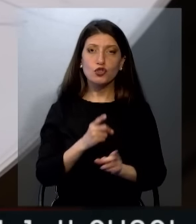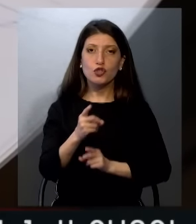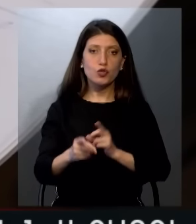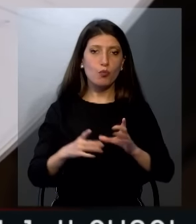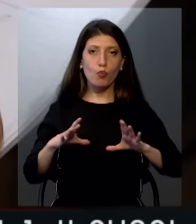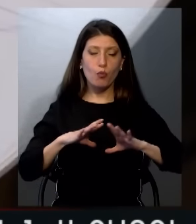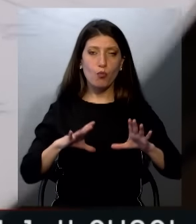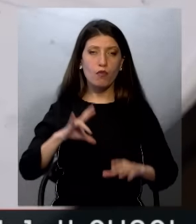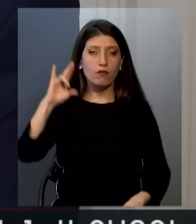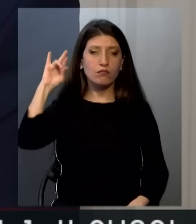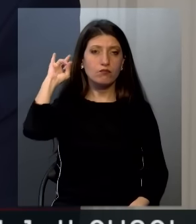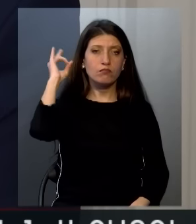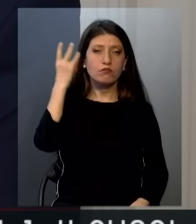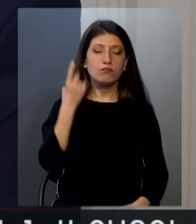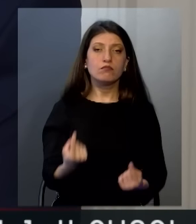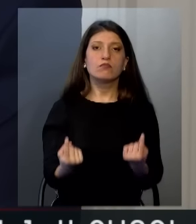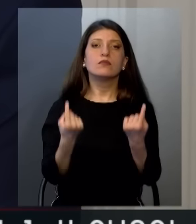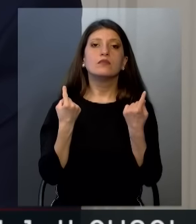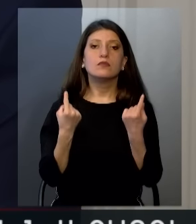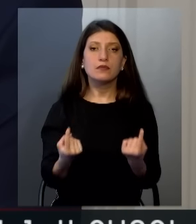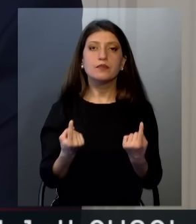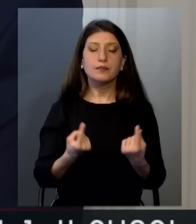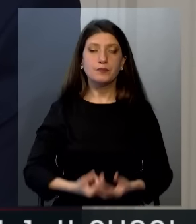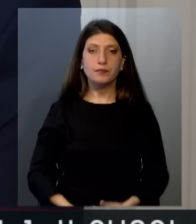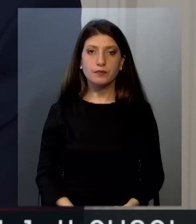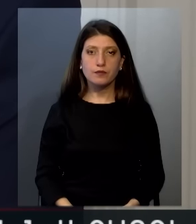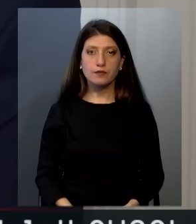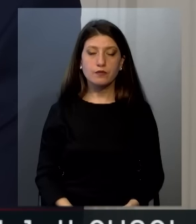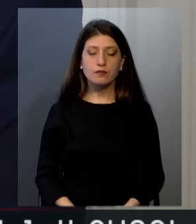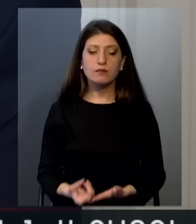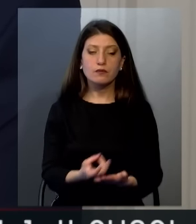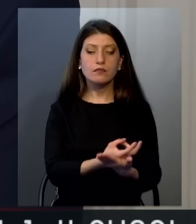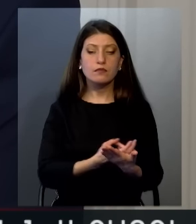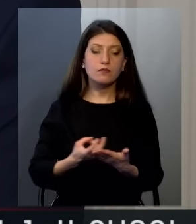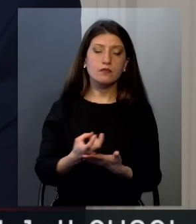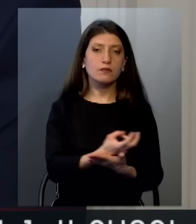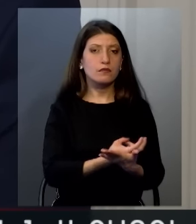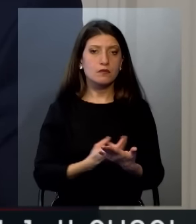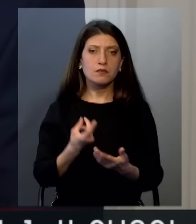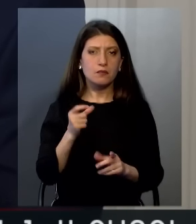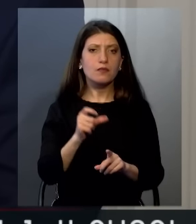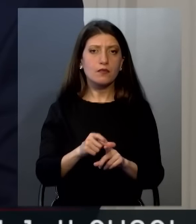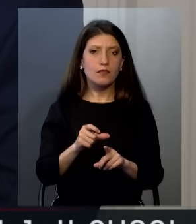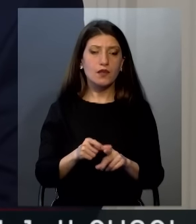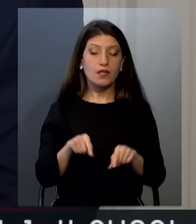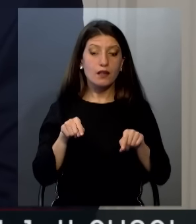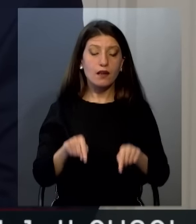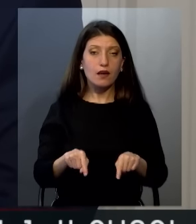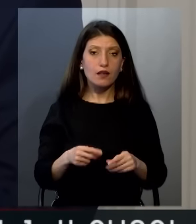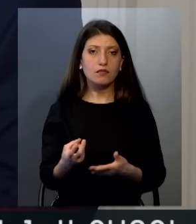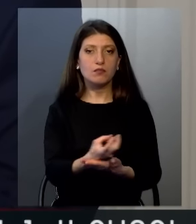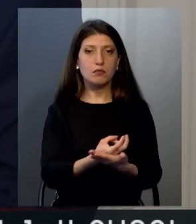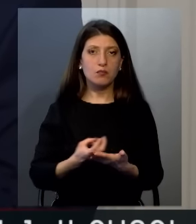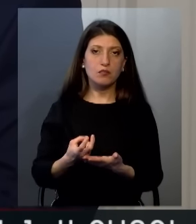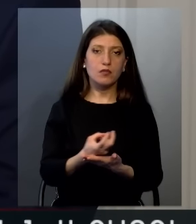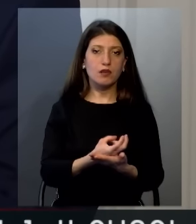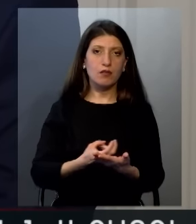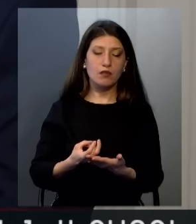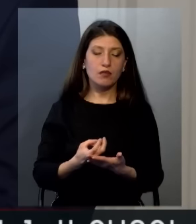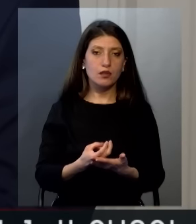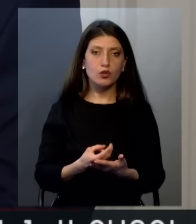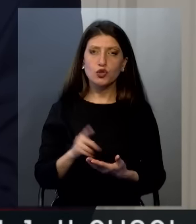Այս սկանդալի մեծագույն մտահոգիչ տարը, այս մտահոգիչ